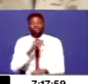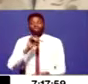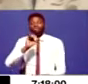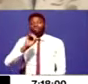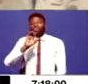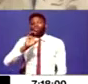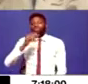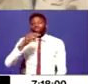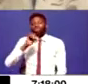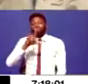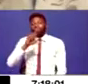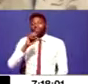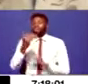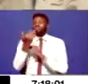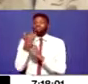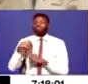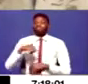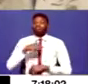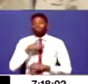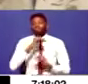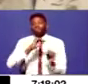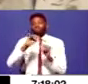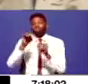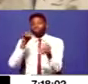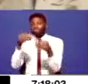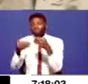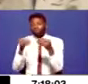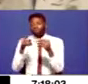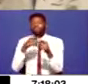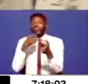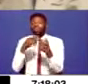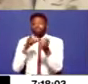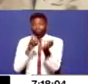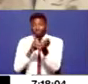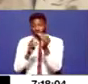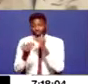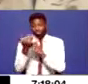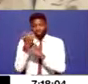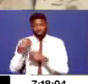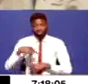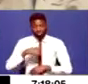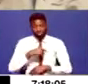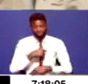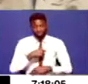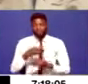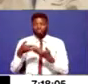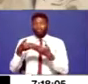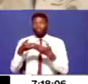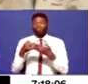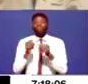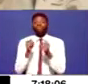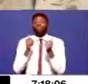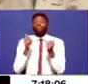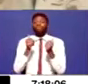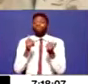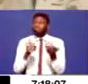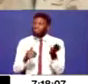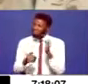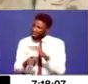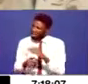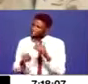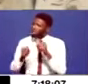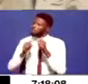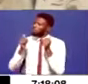Busia. Kupeleka Busia, huyo daktari akatuambia mtoto wako sawa, kurudi mtoto bado wako vile vile. Tukarudi